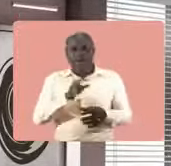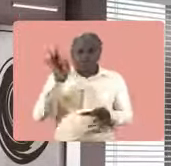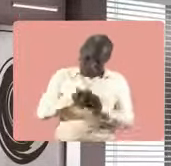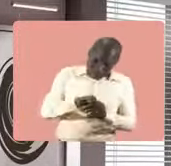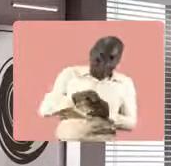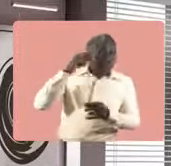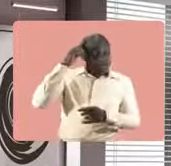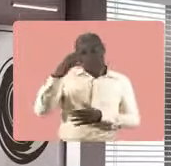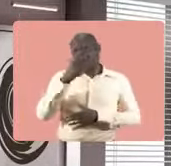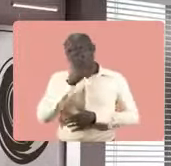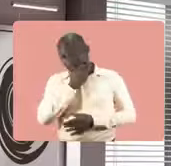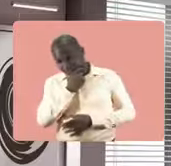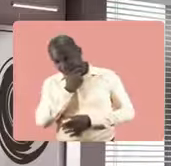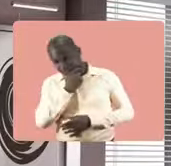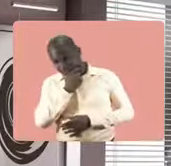ama nane kufu wado.